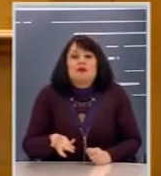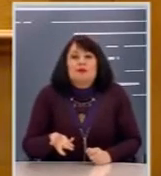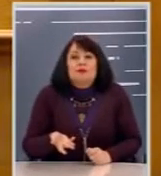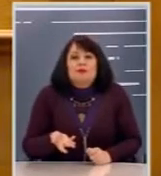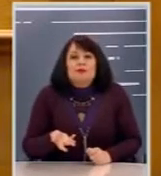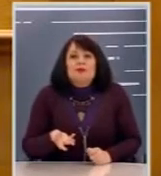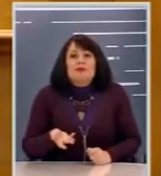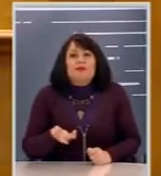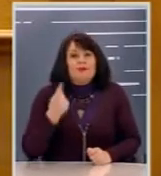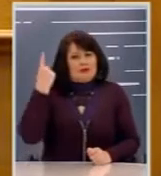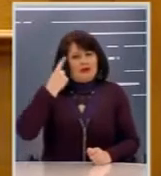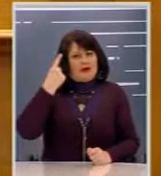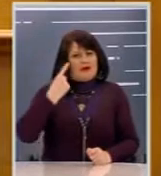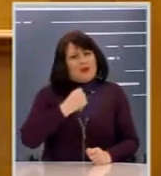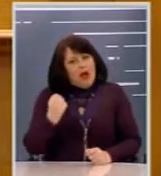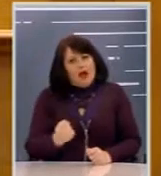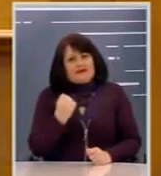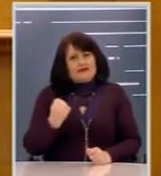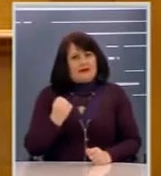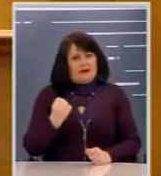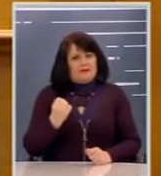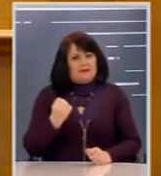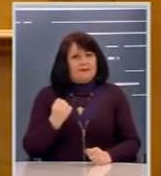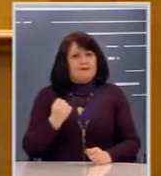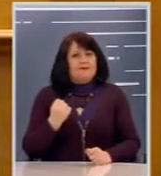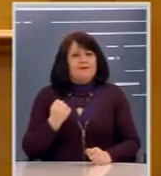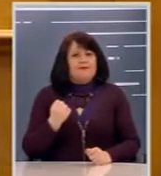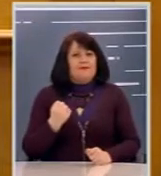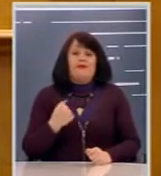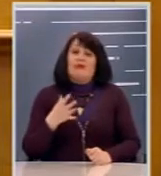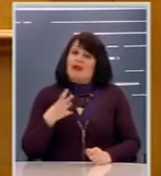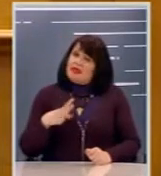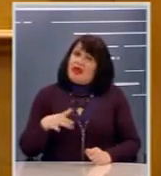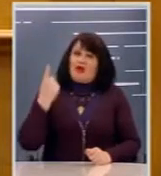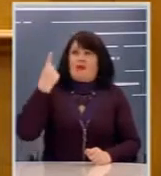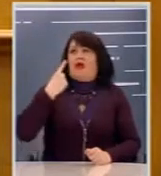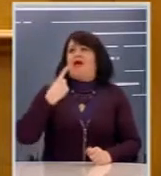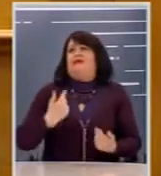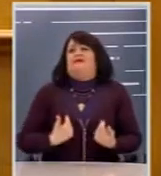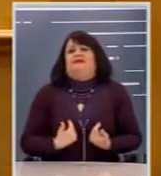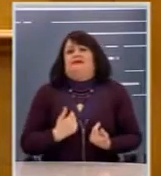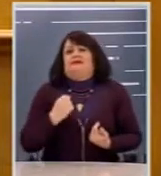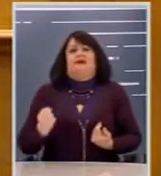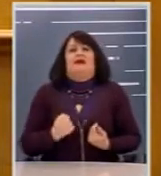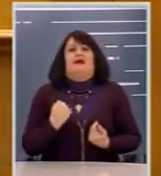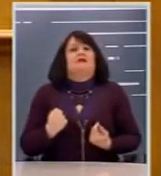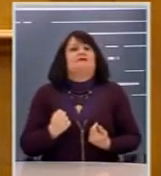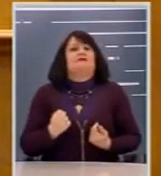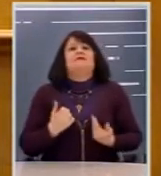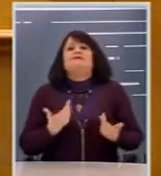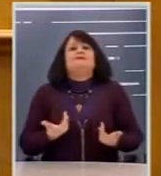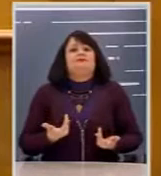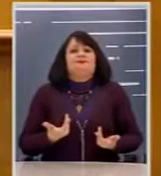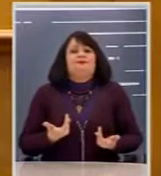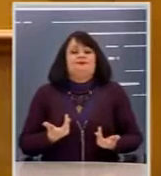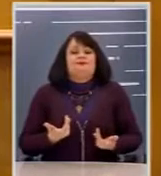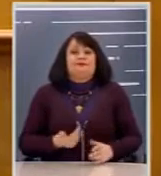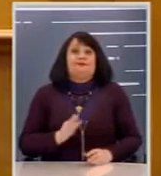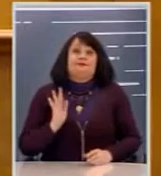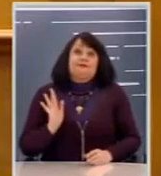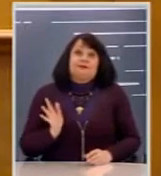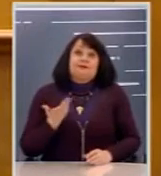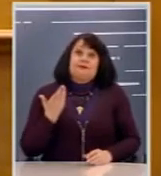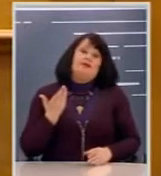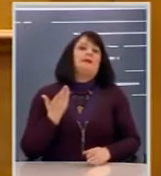και θα κριθούμε πολύ αυστηρά γι' αυτό και θέλουμε να κριθούμε αυστηρά, είναι αν οι